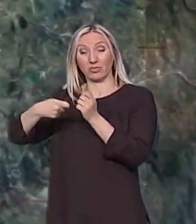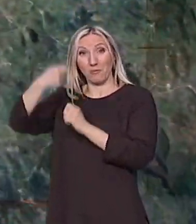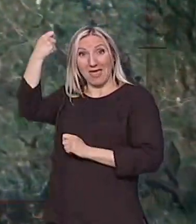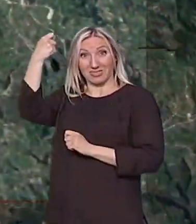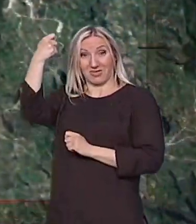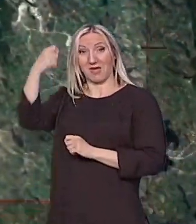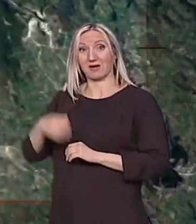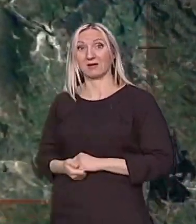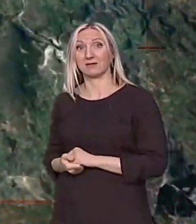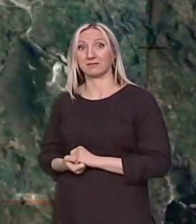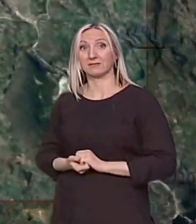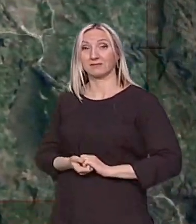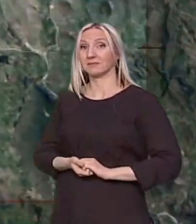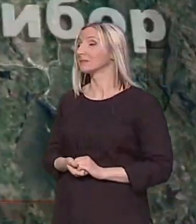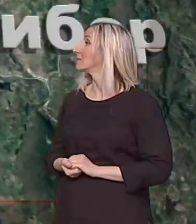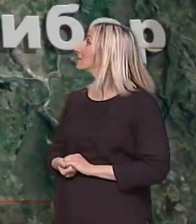visine.